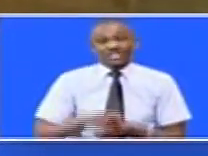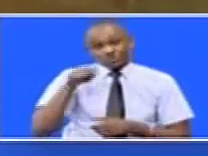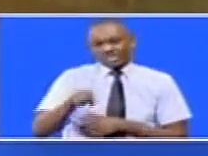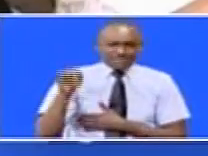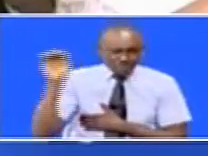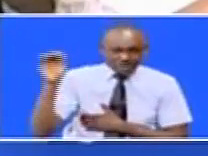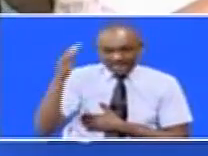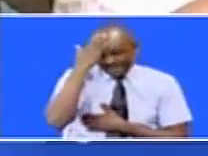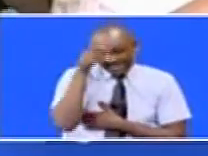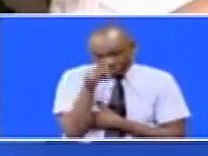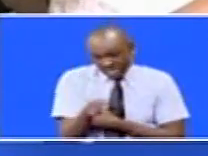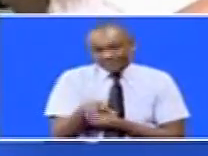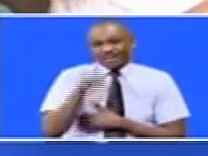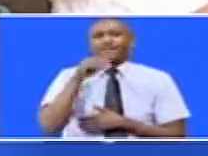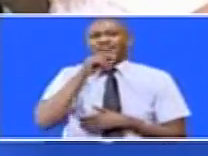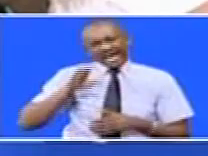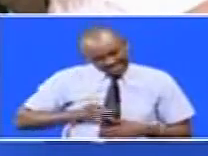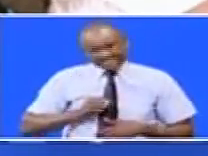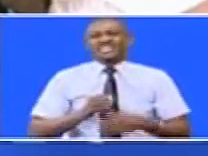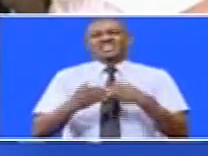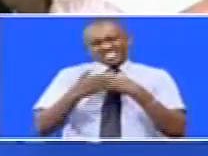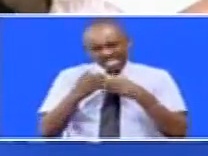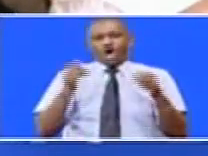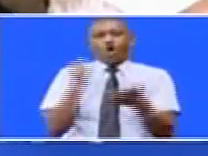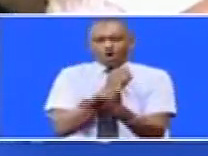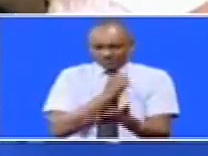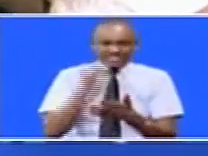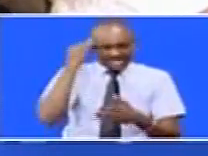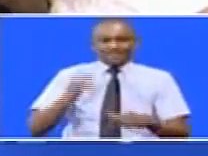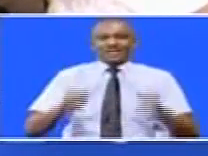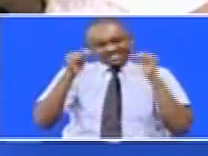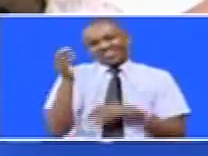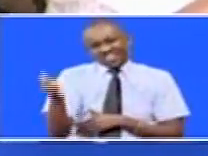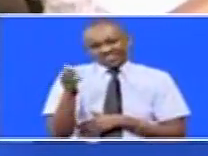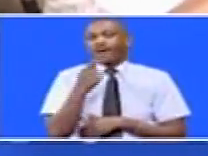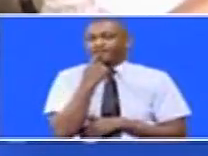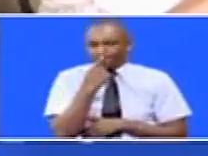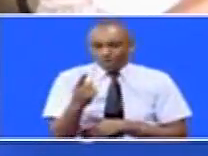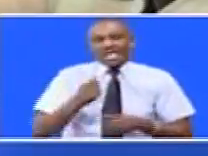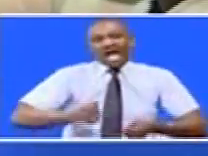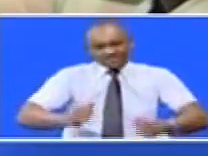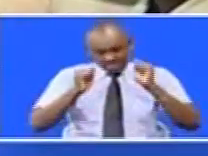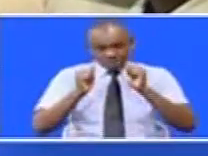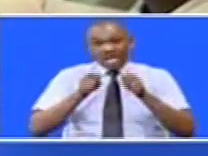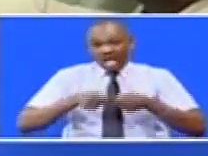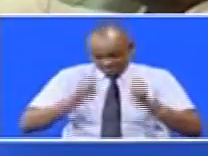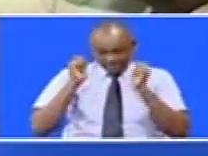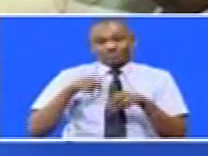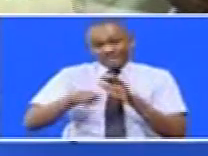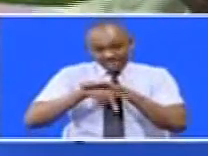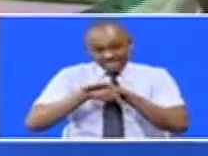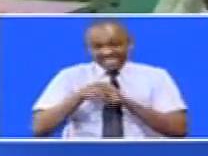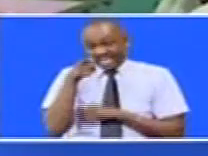Asubuhi ya Jumatatu imewapata wazazi langoni mwa afisi ya mwalimu mkuu shule ya Moi Avenue Primary. Zamu ya